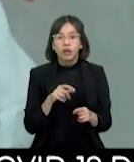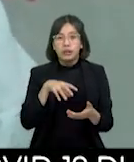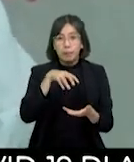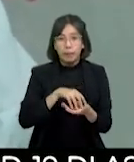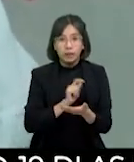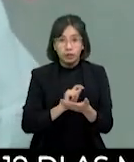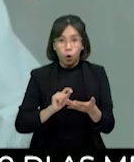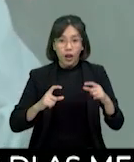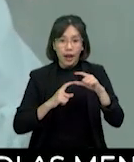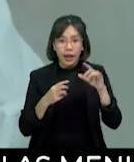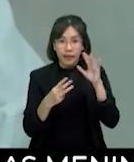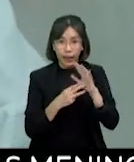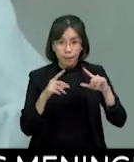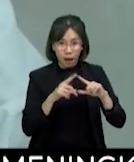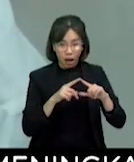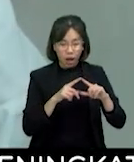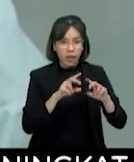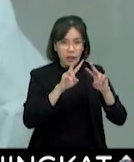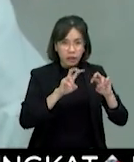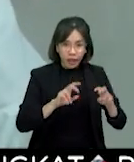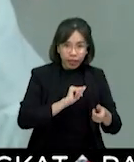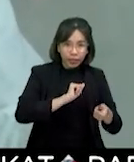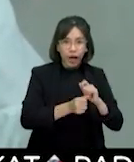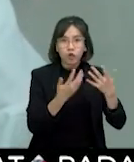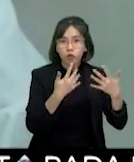hasil 9 positif dari